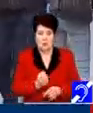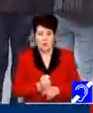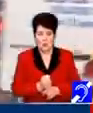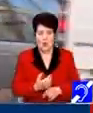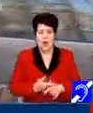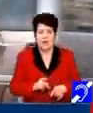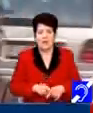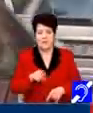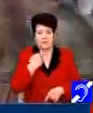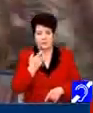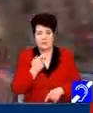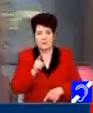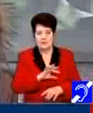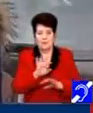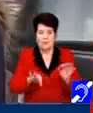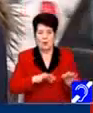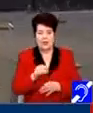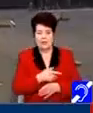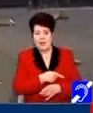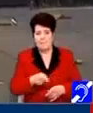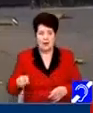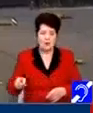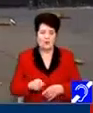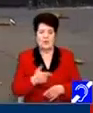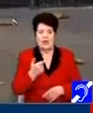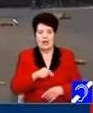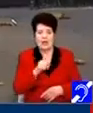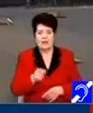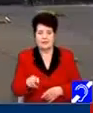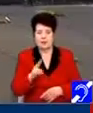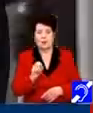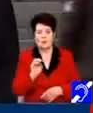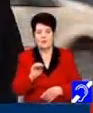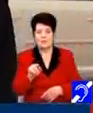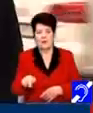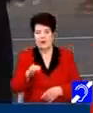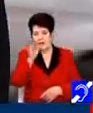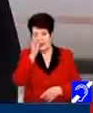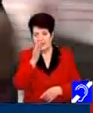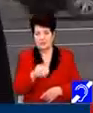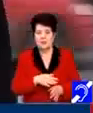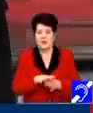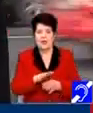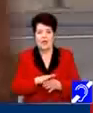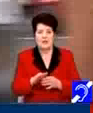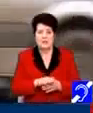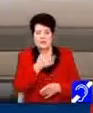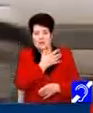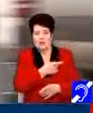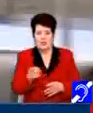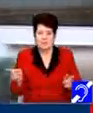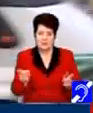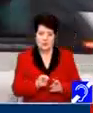Alte discuții s-au purtat despre proiectul de prelungire a gazoductului Iași-Ungheni până la Chișinău, care ar trebui să fie realizat într-un termen